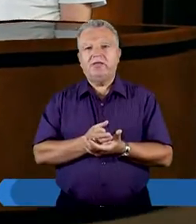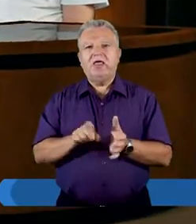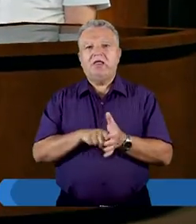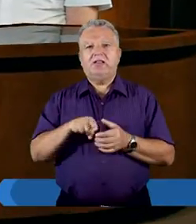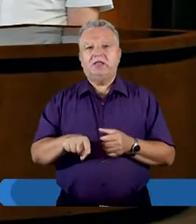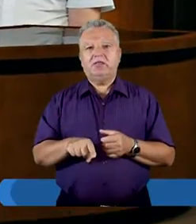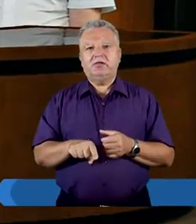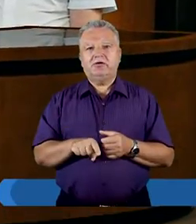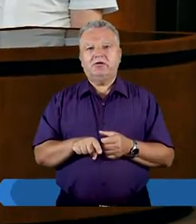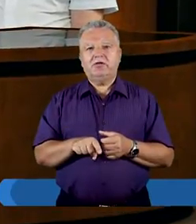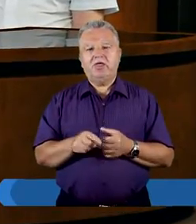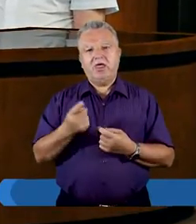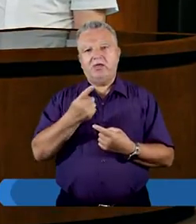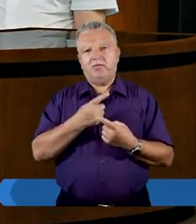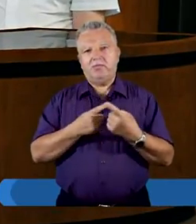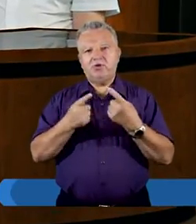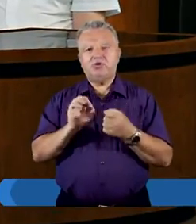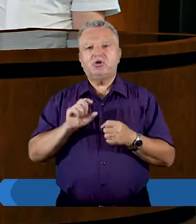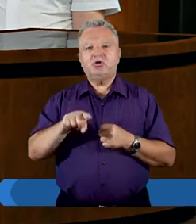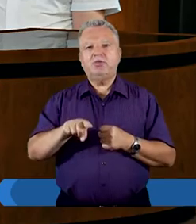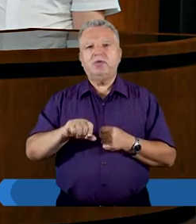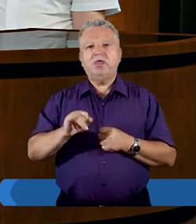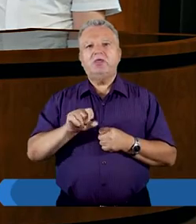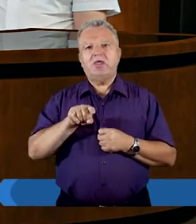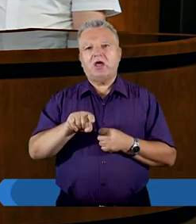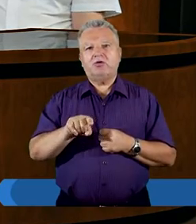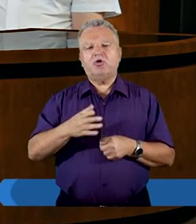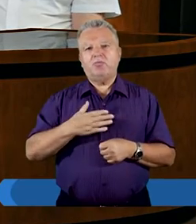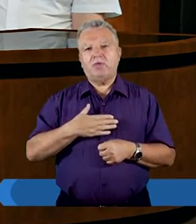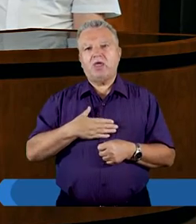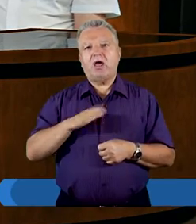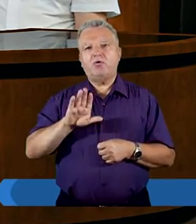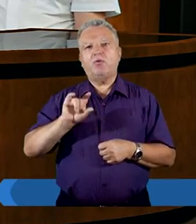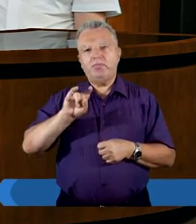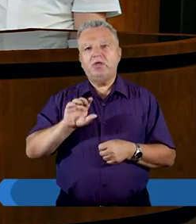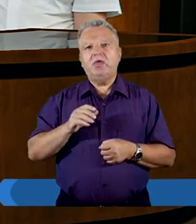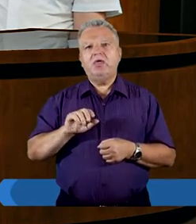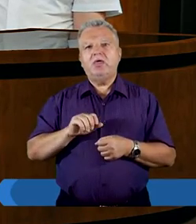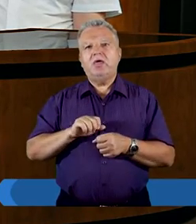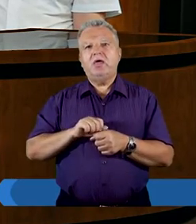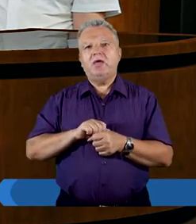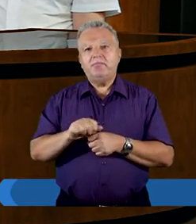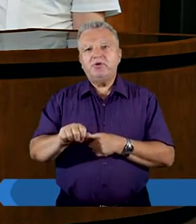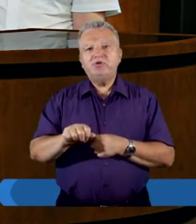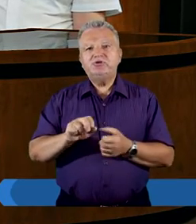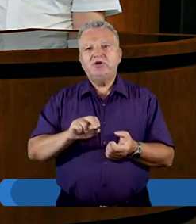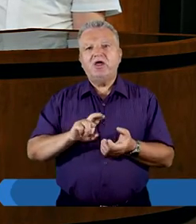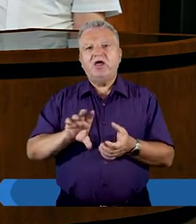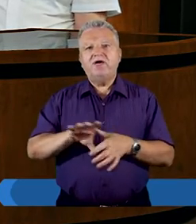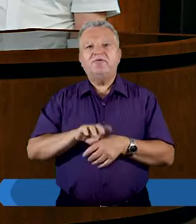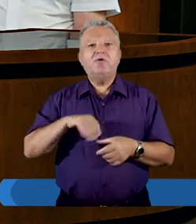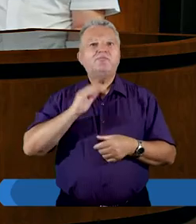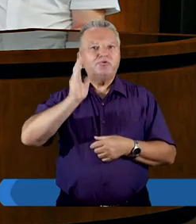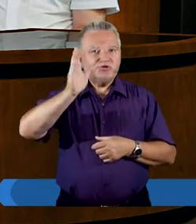Dlatego myśląc o tym, jak to miałoby na tej ziemi być w przyszłości, tej, której my czekamy, że